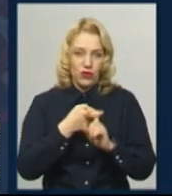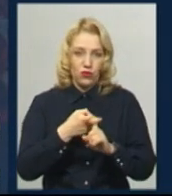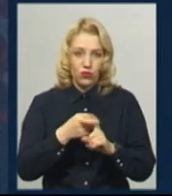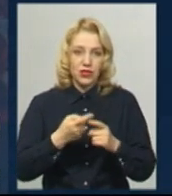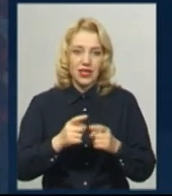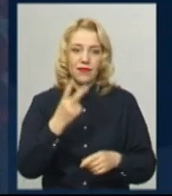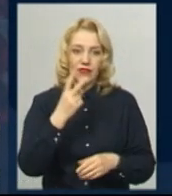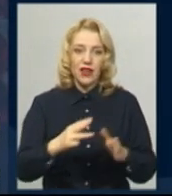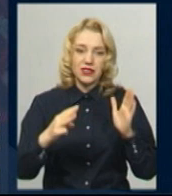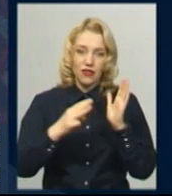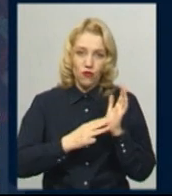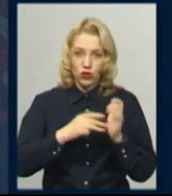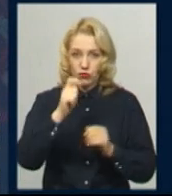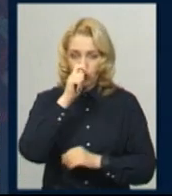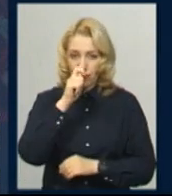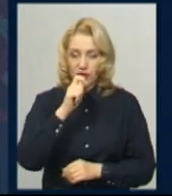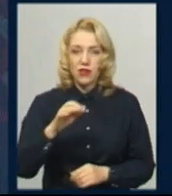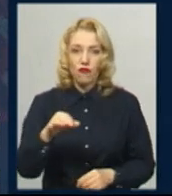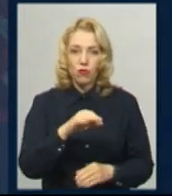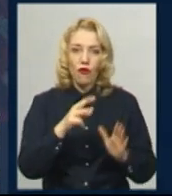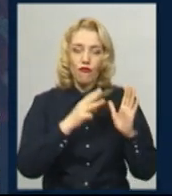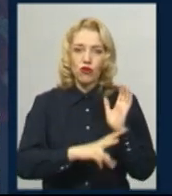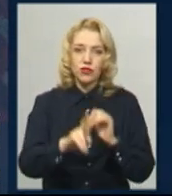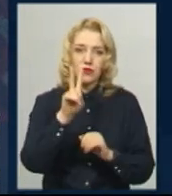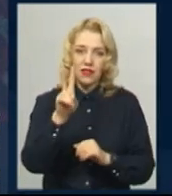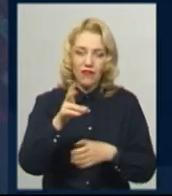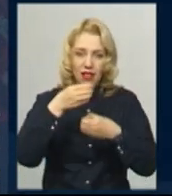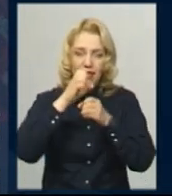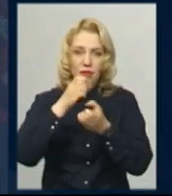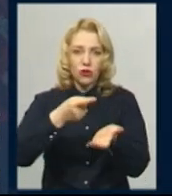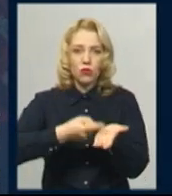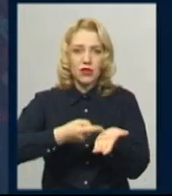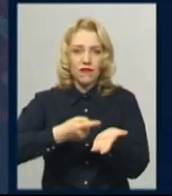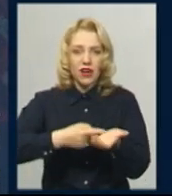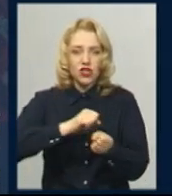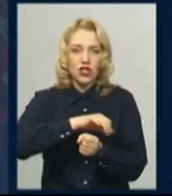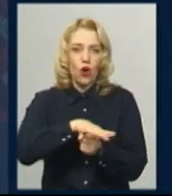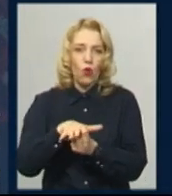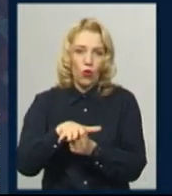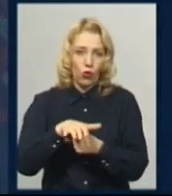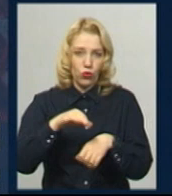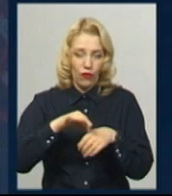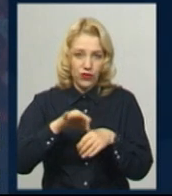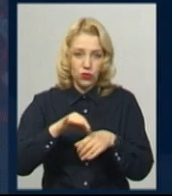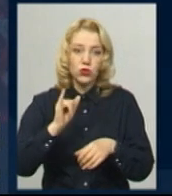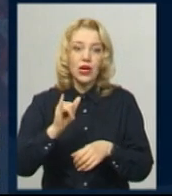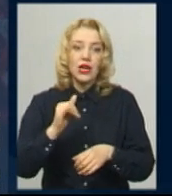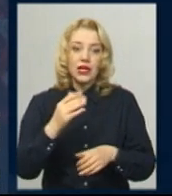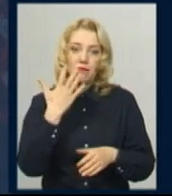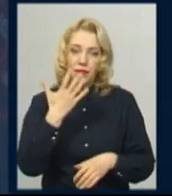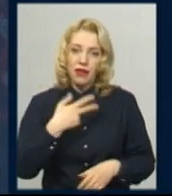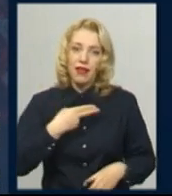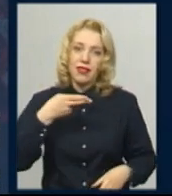даними, 28 квітня в області 82 лабораторно підтверджених випадків на COVID-19. З них 5